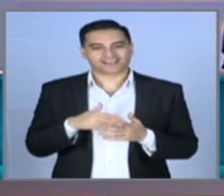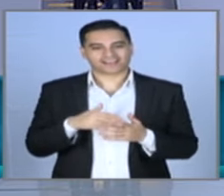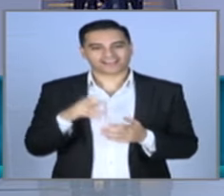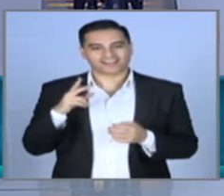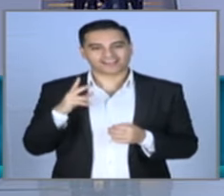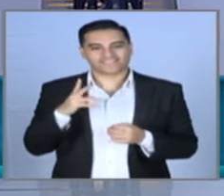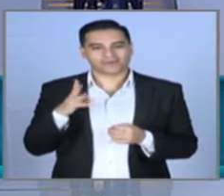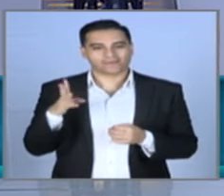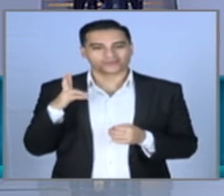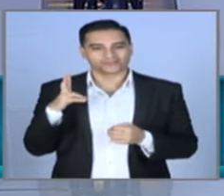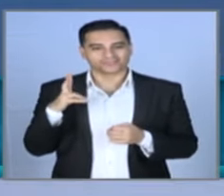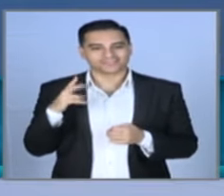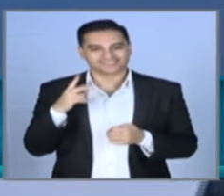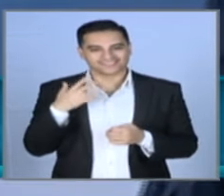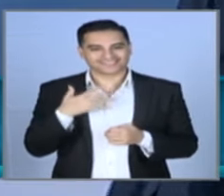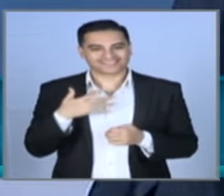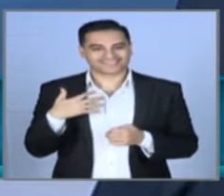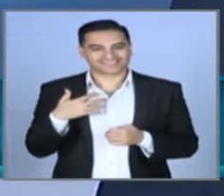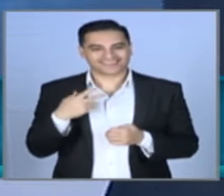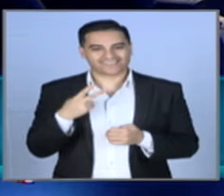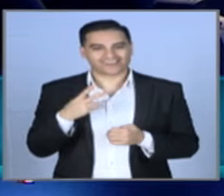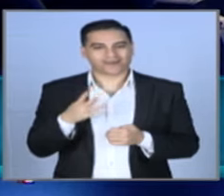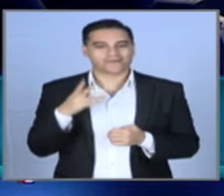2024. بص السعادة.